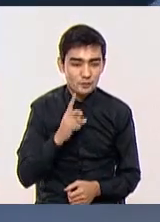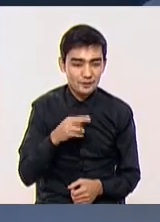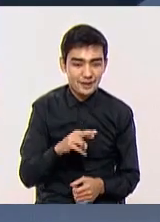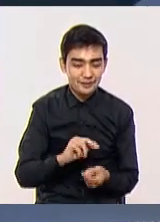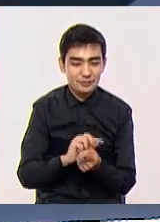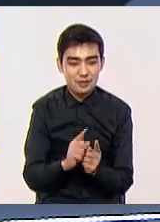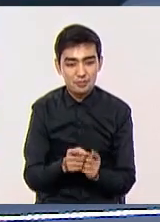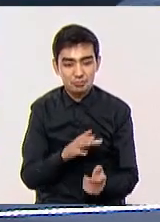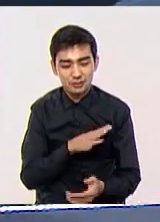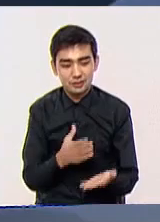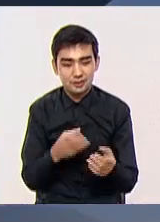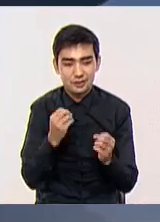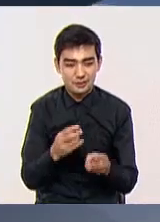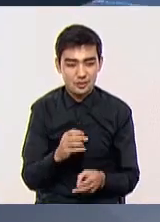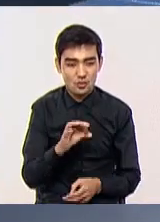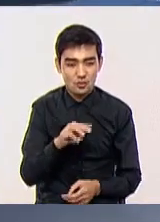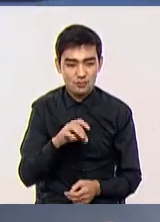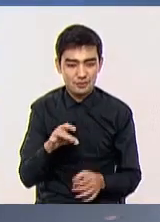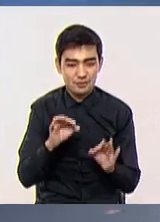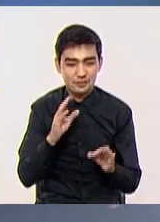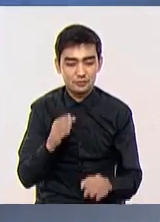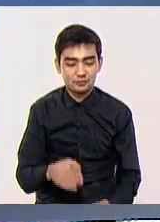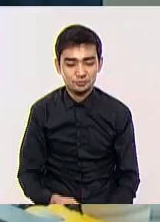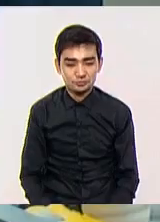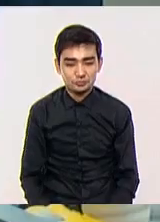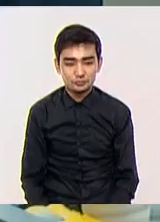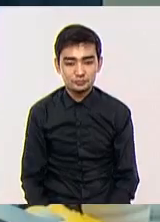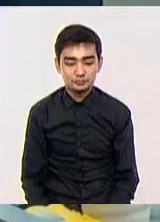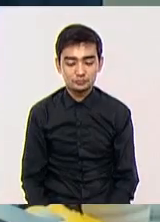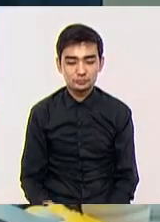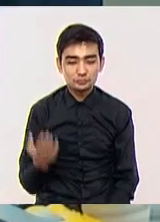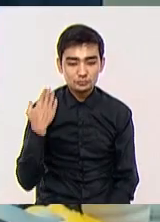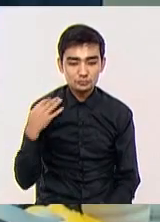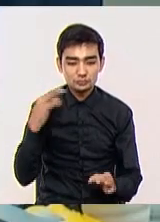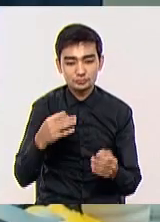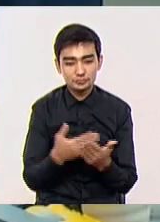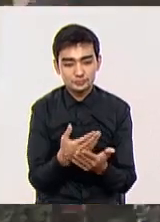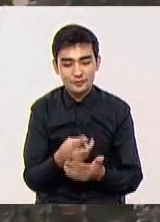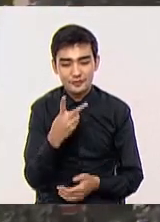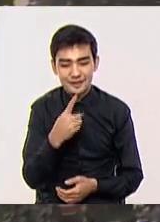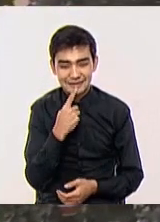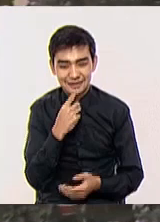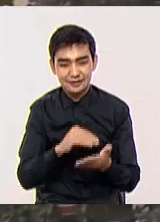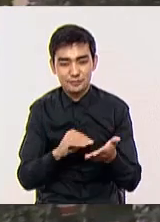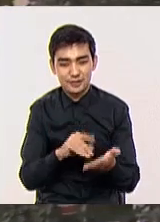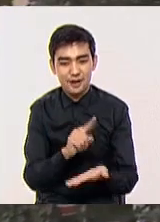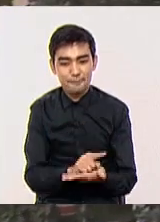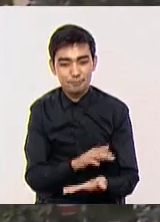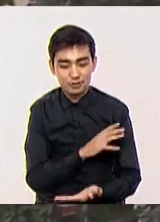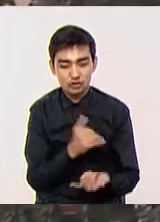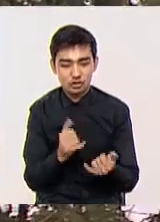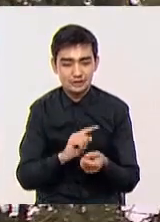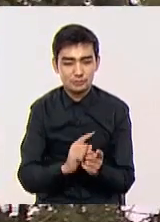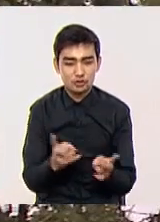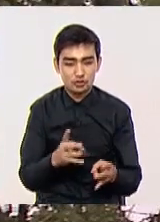алған ба? Әріптесім Өмір Серікбекұлы айтып береді. Бұрын көрнек ақпараттар екі тілде жазылуы міндетті болса,